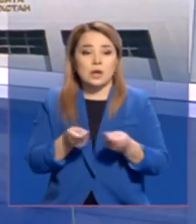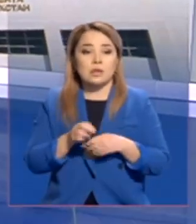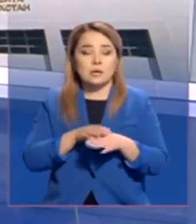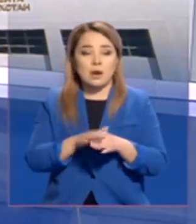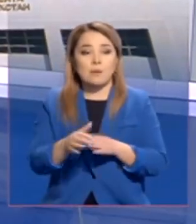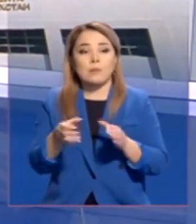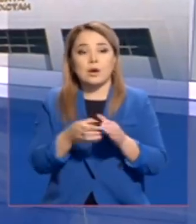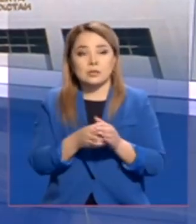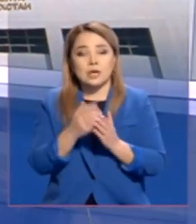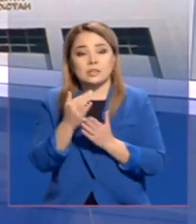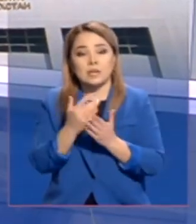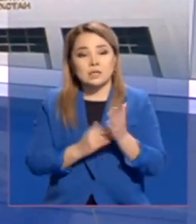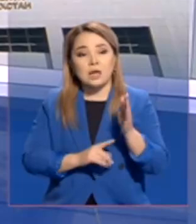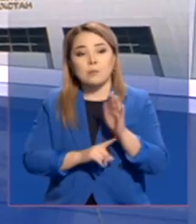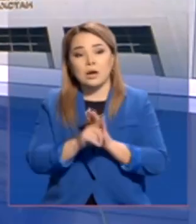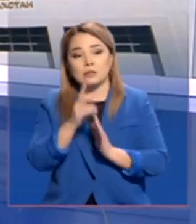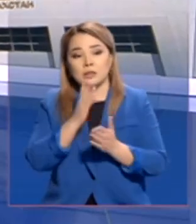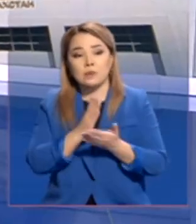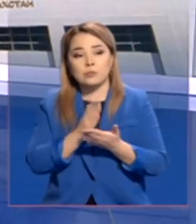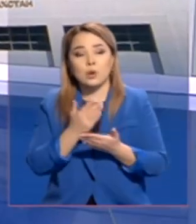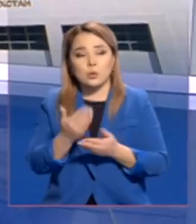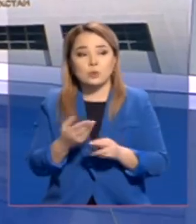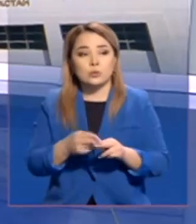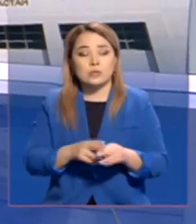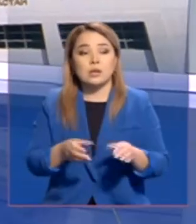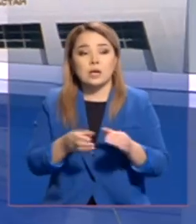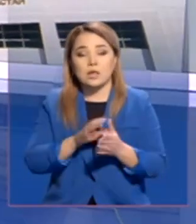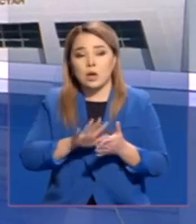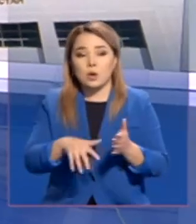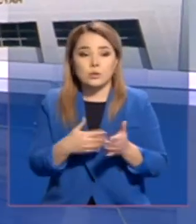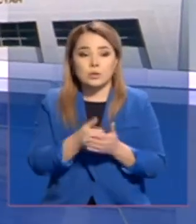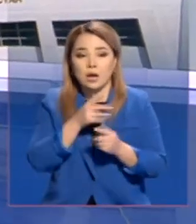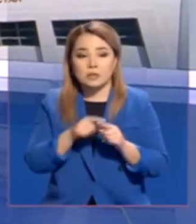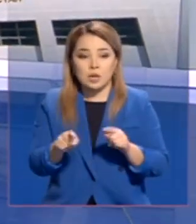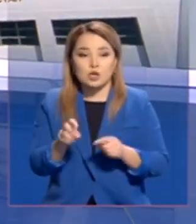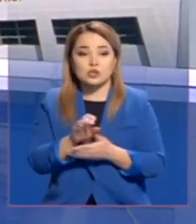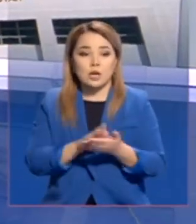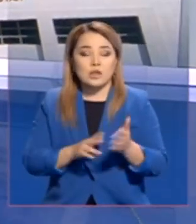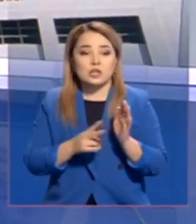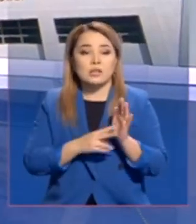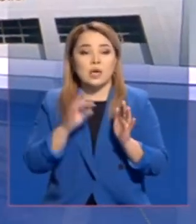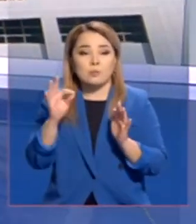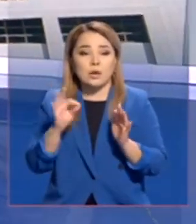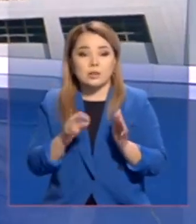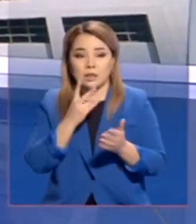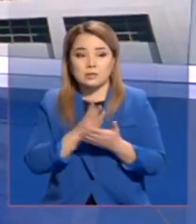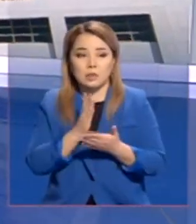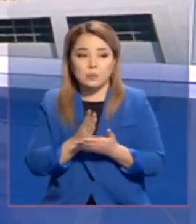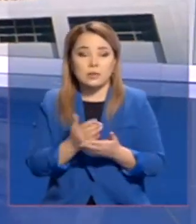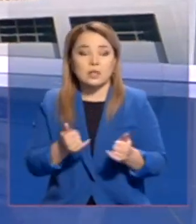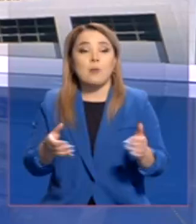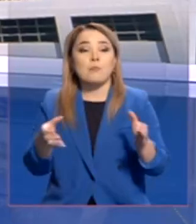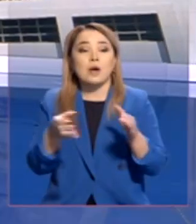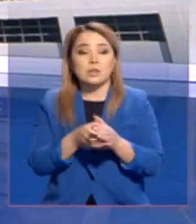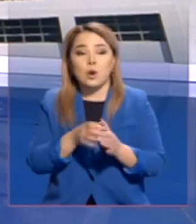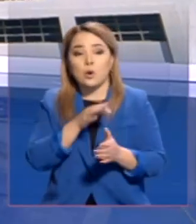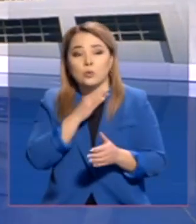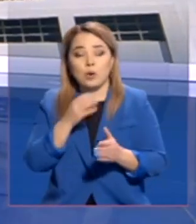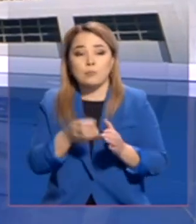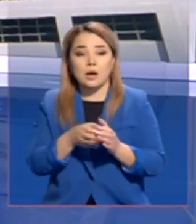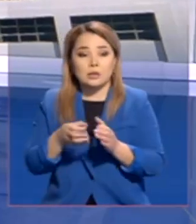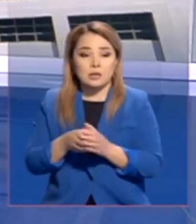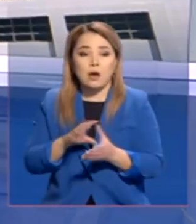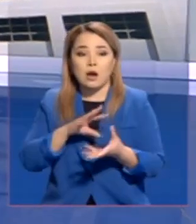партиялық тізіммен басталған болатын, және осы үрдіс осы уақытқа шейін жалғасып келген 7% меже. Және де көп